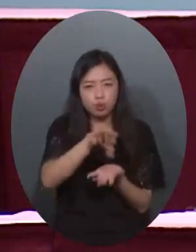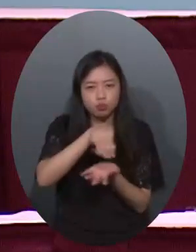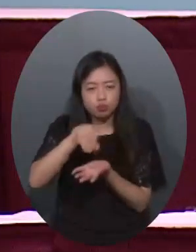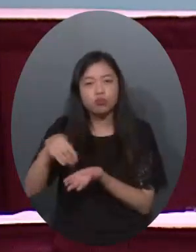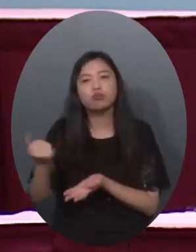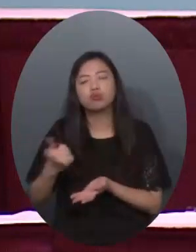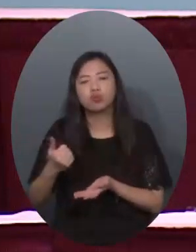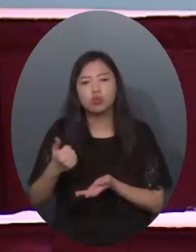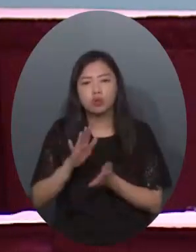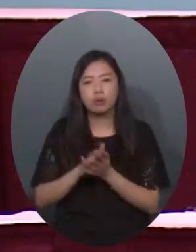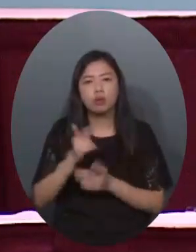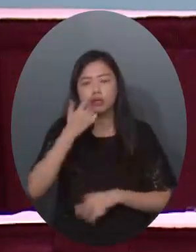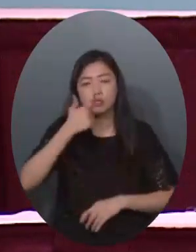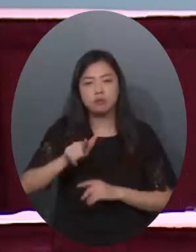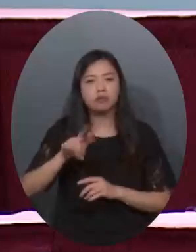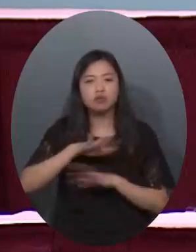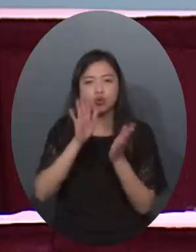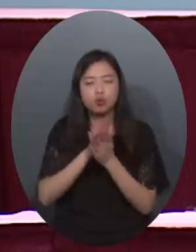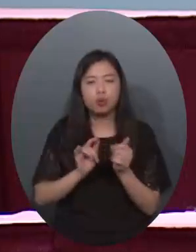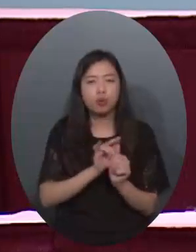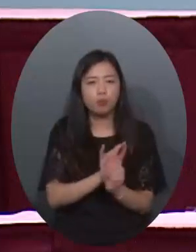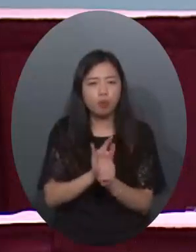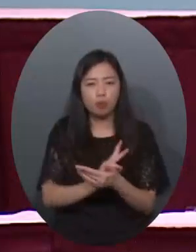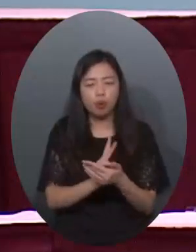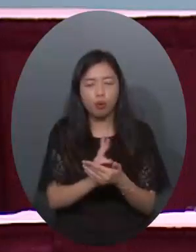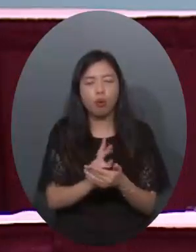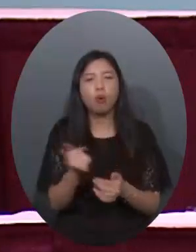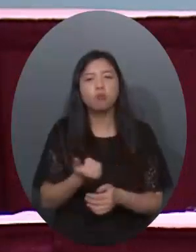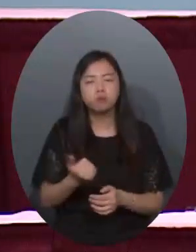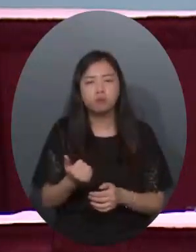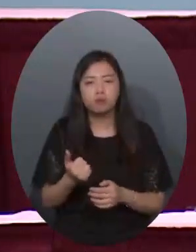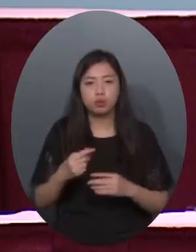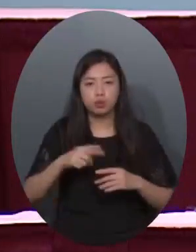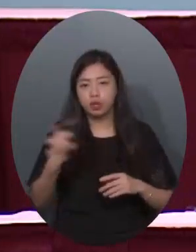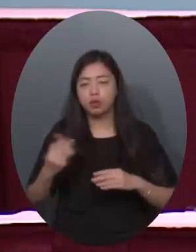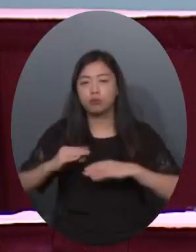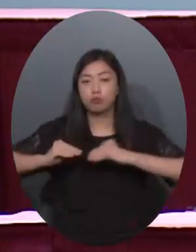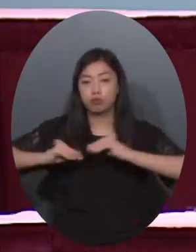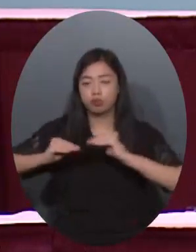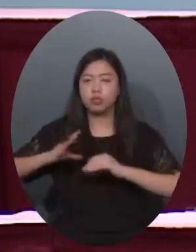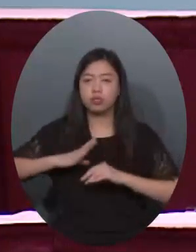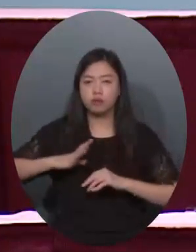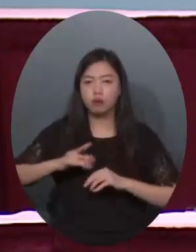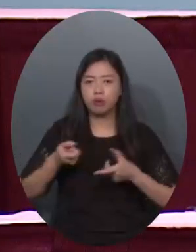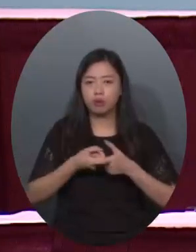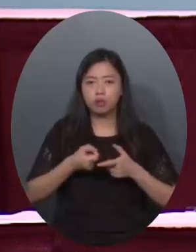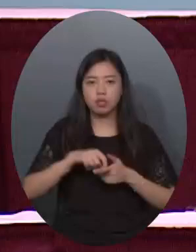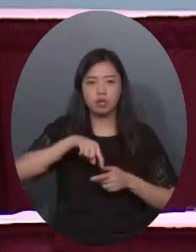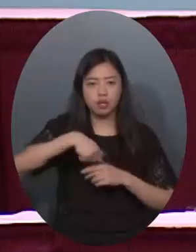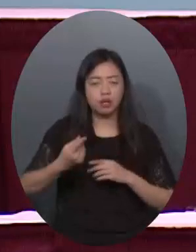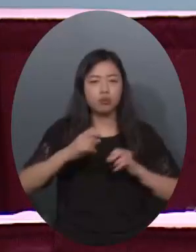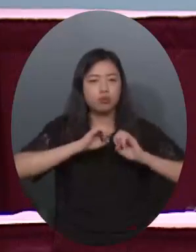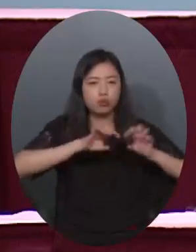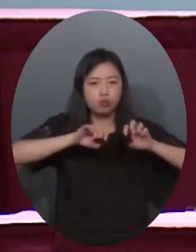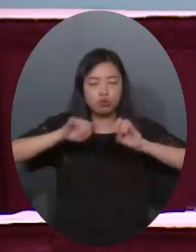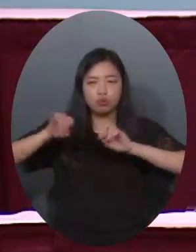多前瞻性的維修保養措施。在軟件方面，公司同時透過各種宣傳活